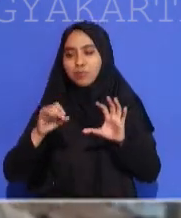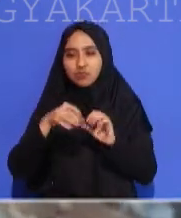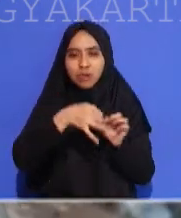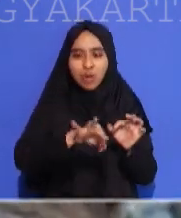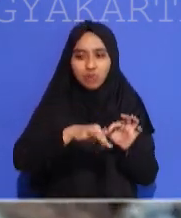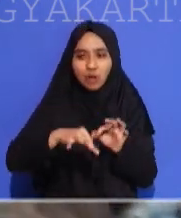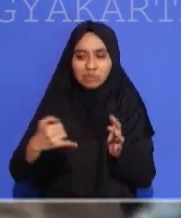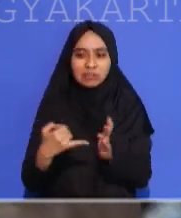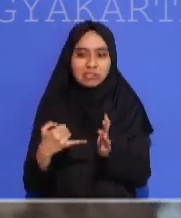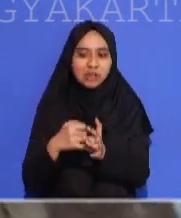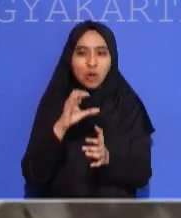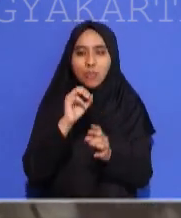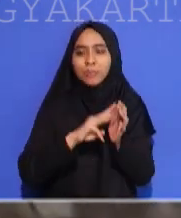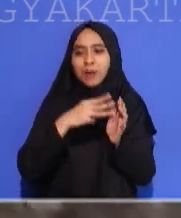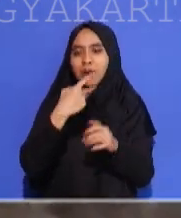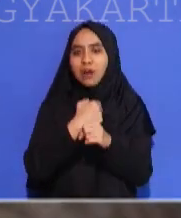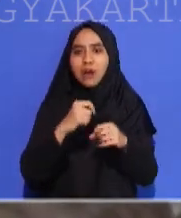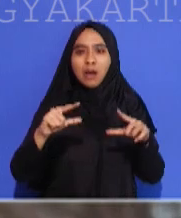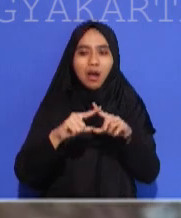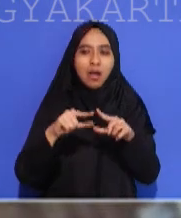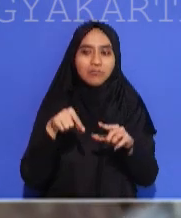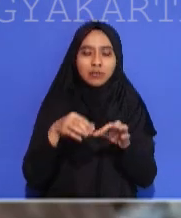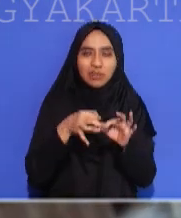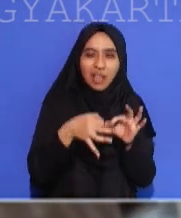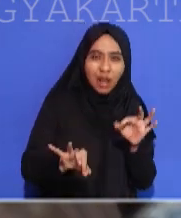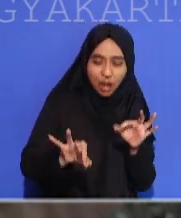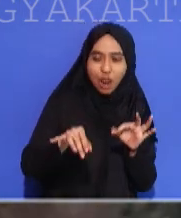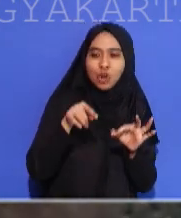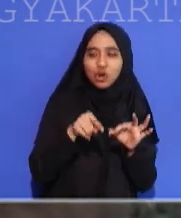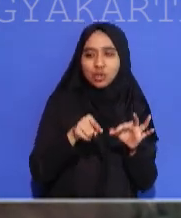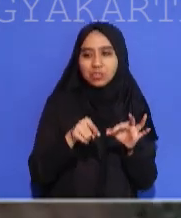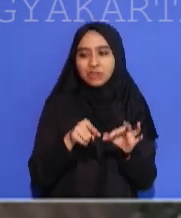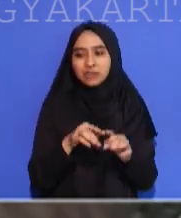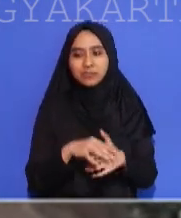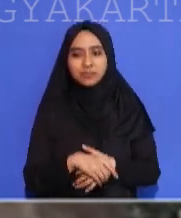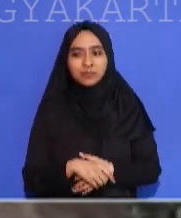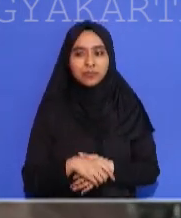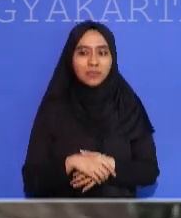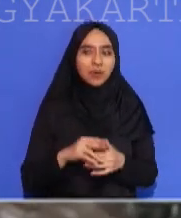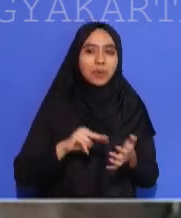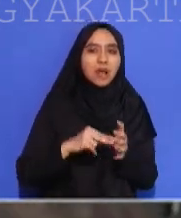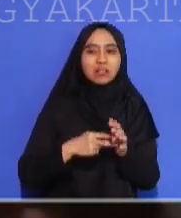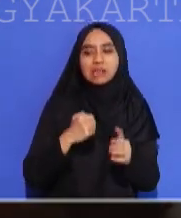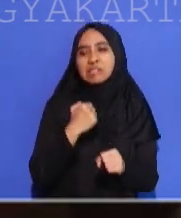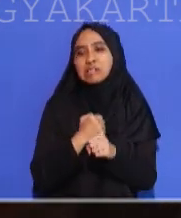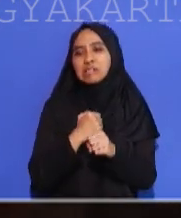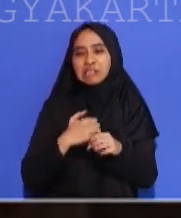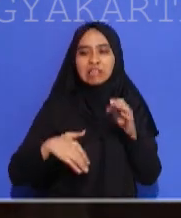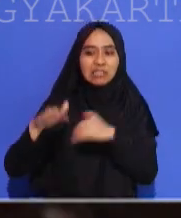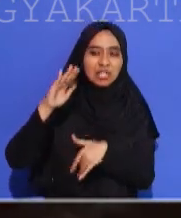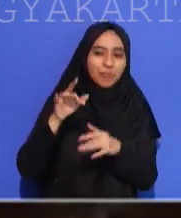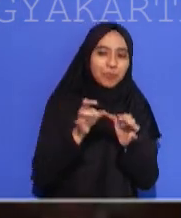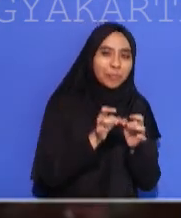gizi berupa Omega di setiap butir telur menjadikan telur yang dihasilkan dinilai memiliki nilai gizi tinggi jika dibandingkan telur pada